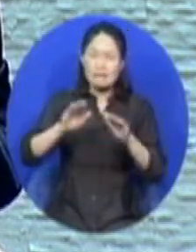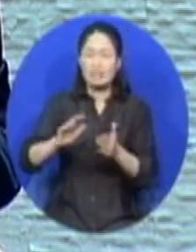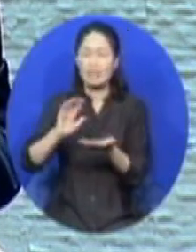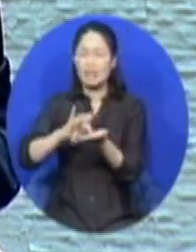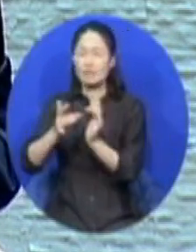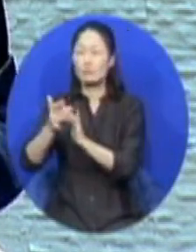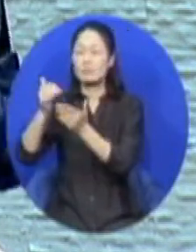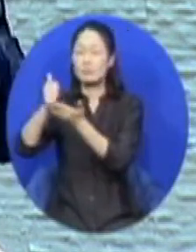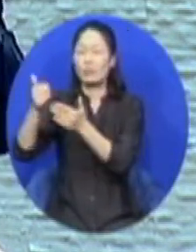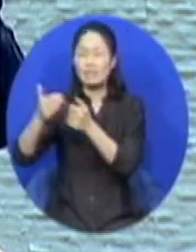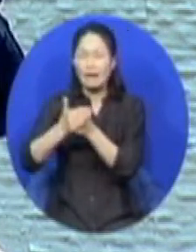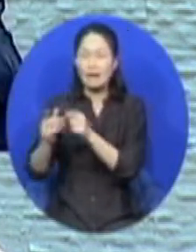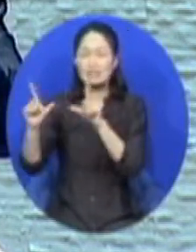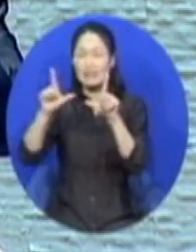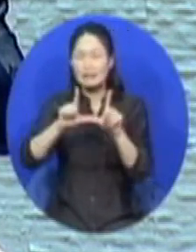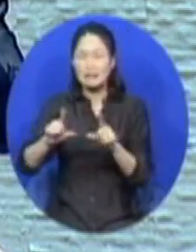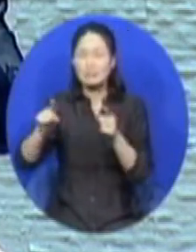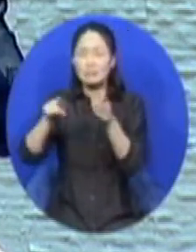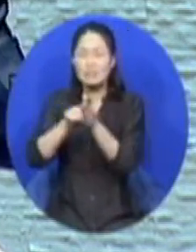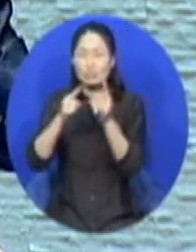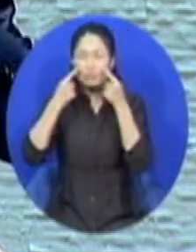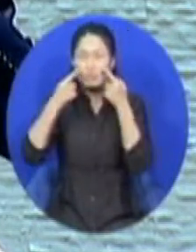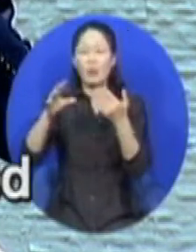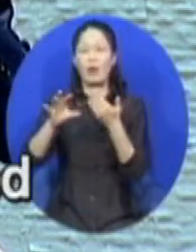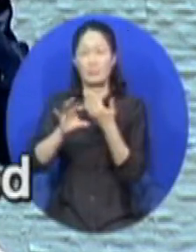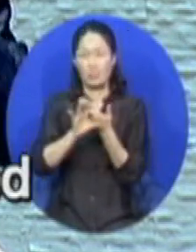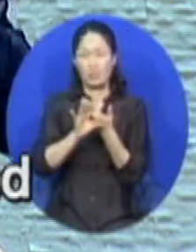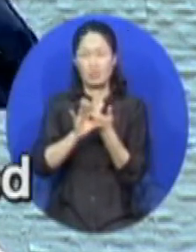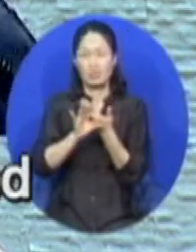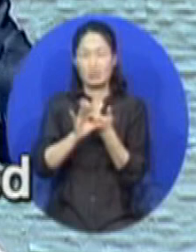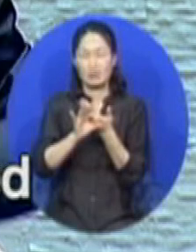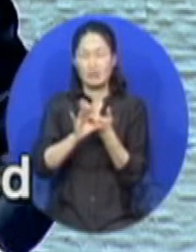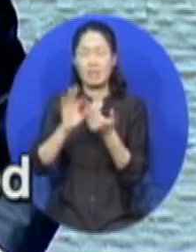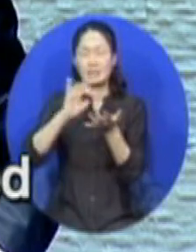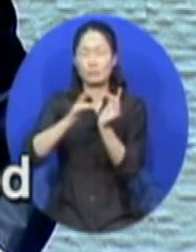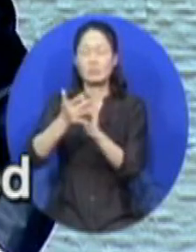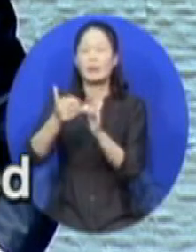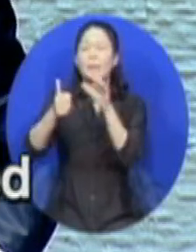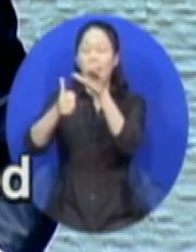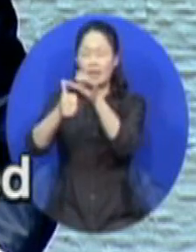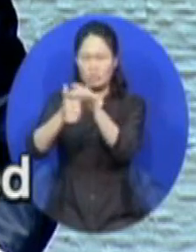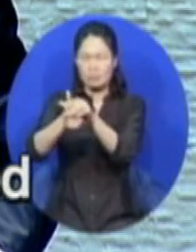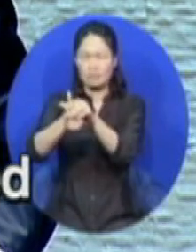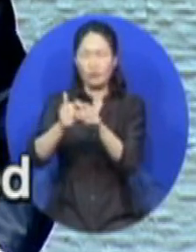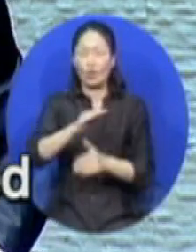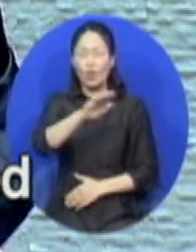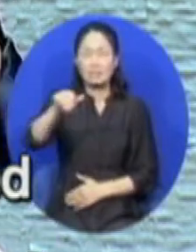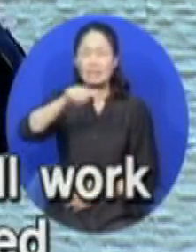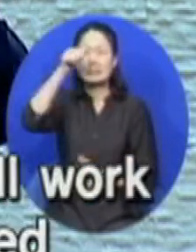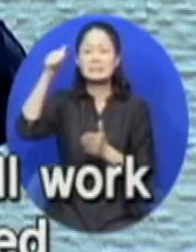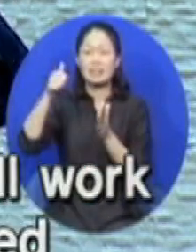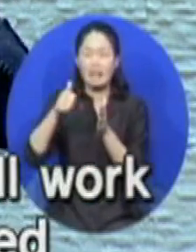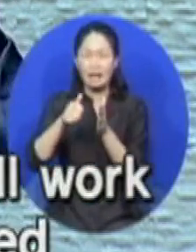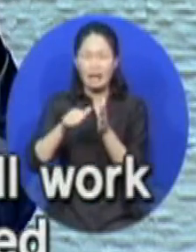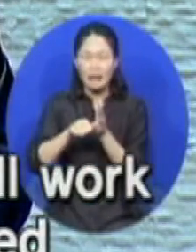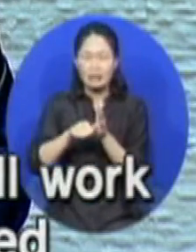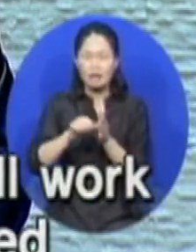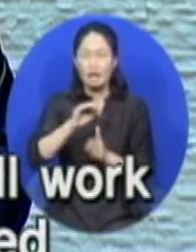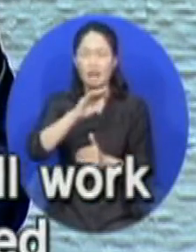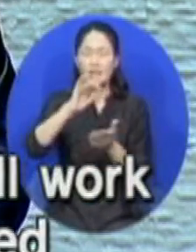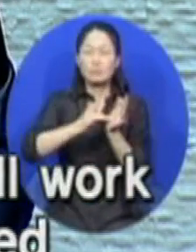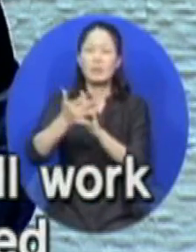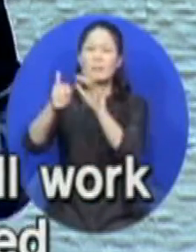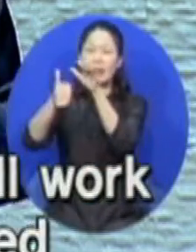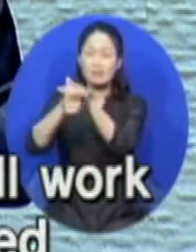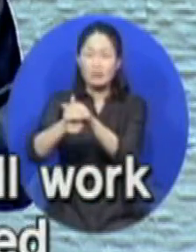삽니다 이 믿음이 분명하면 예수님에게 맞겠다는 거에요 여러분의 인생을 그거 하나만 분명히 하세요